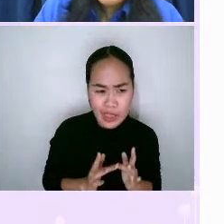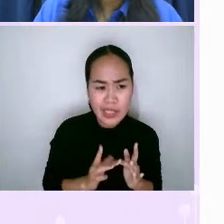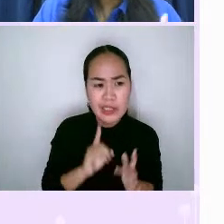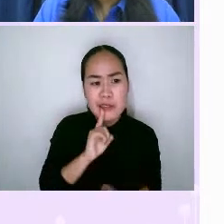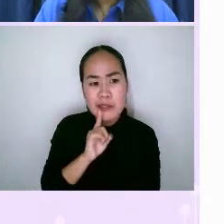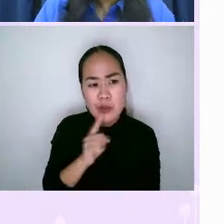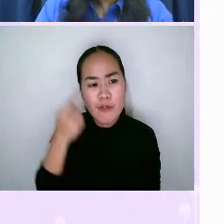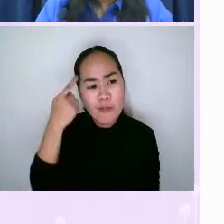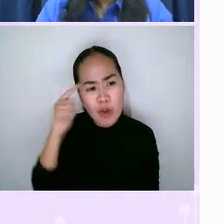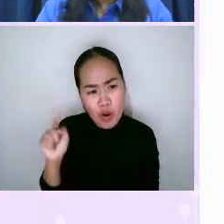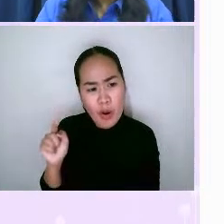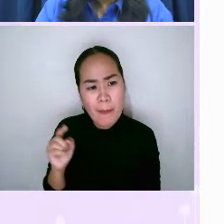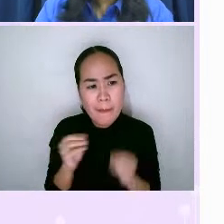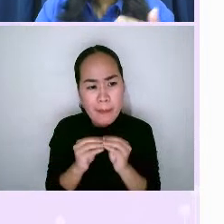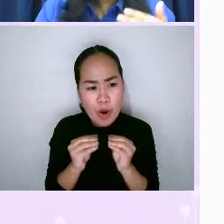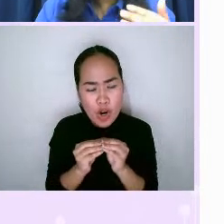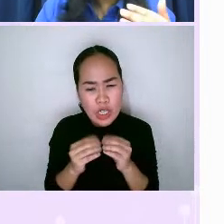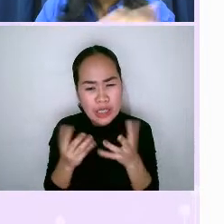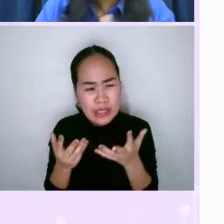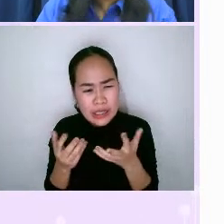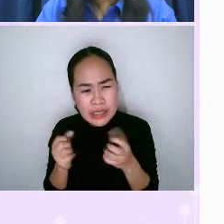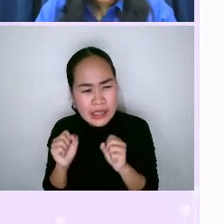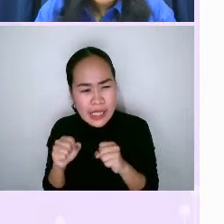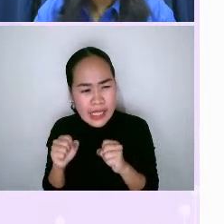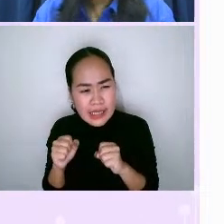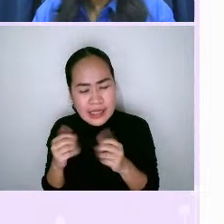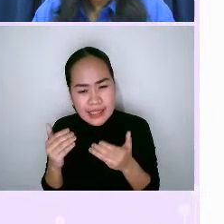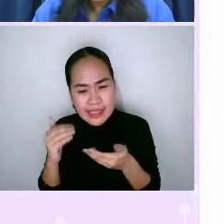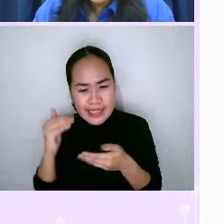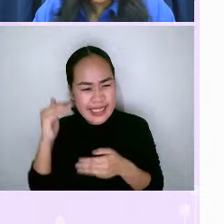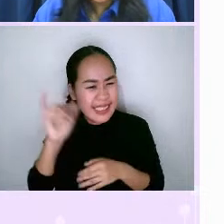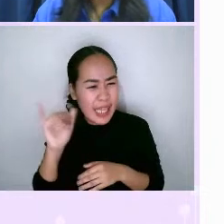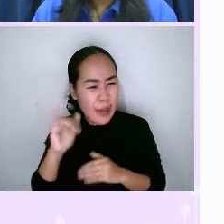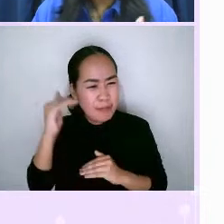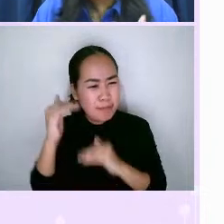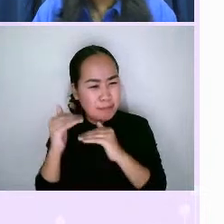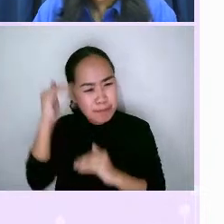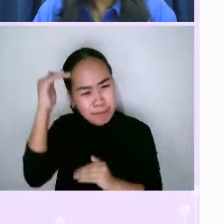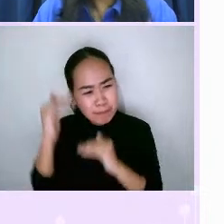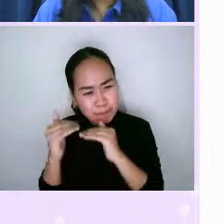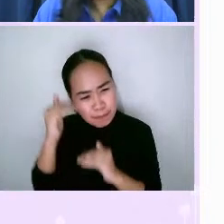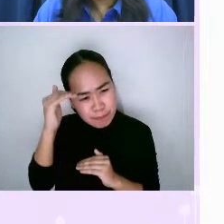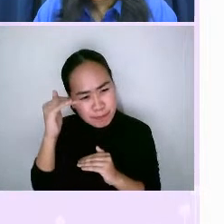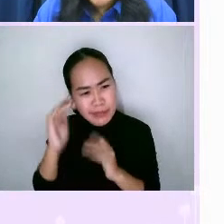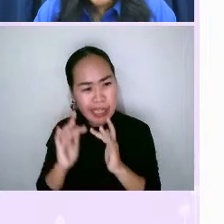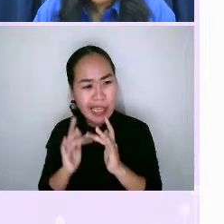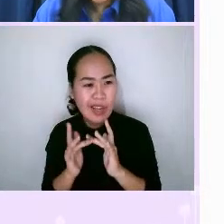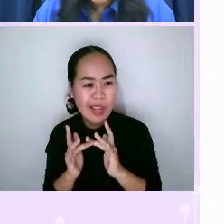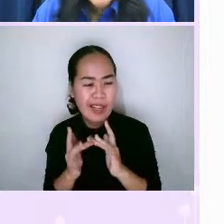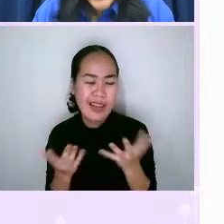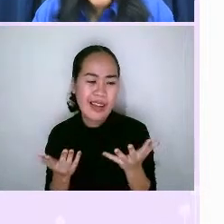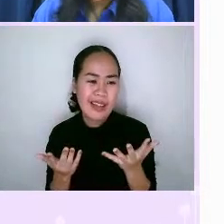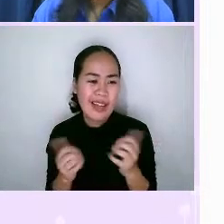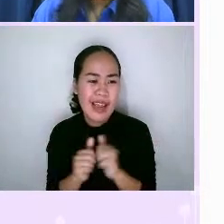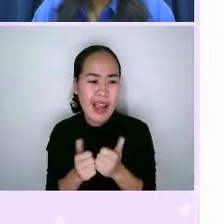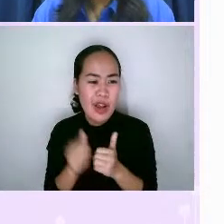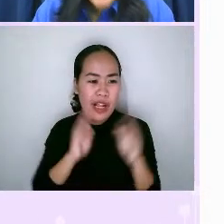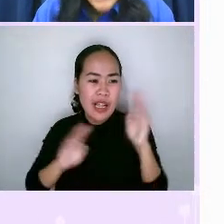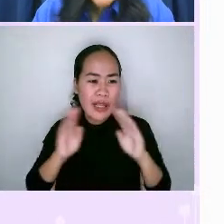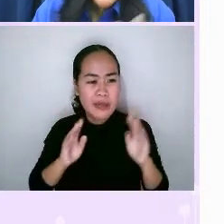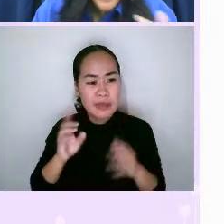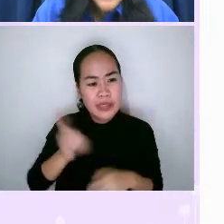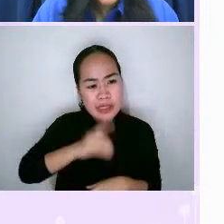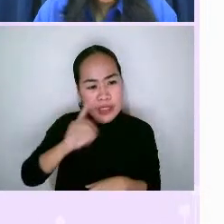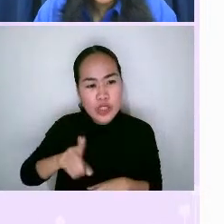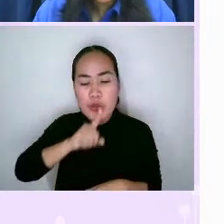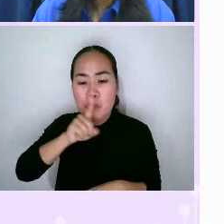po mapaliit ang digital gap. Kaya gusto po namin talagang i-promote para sa lahat mula